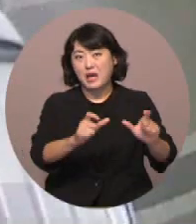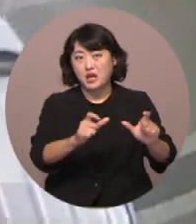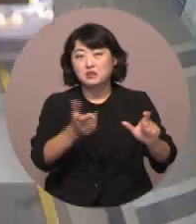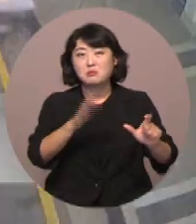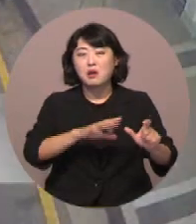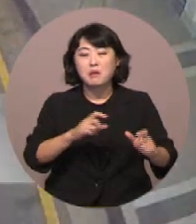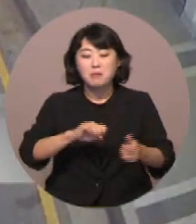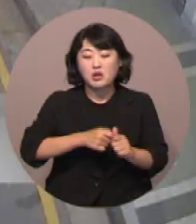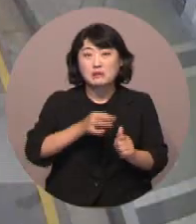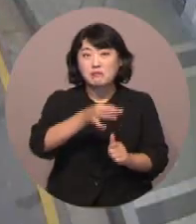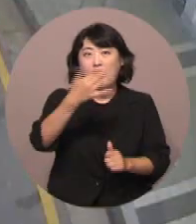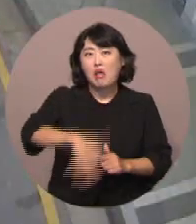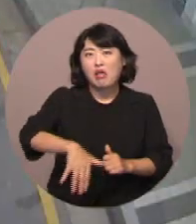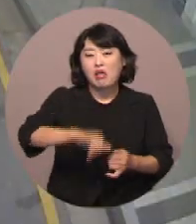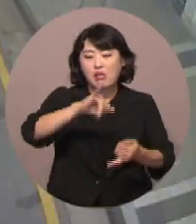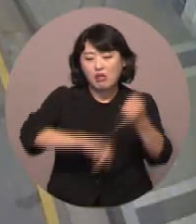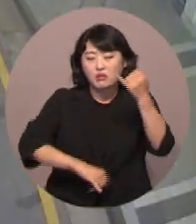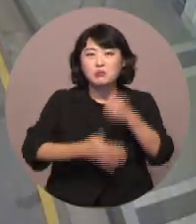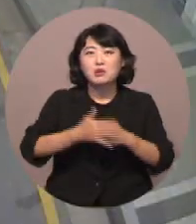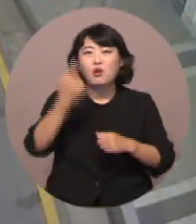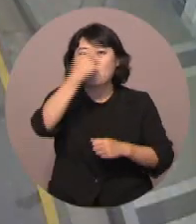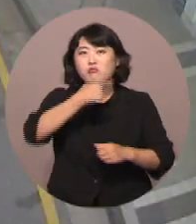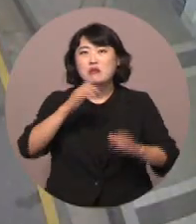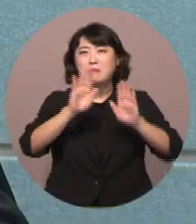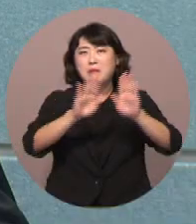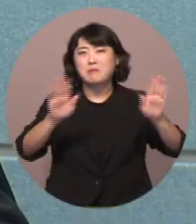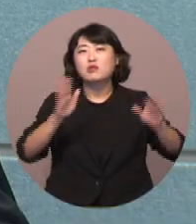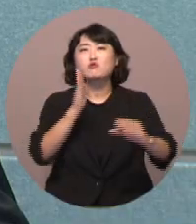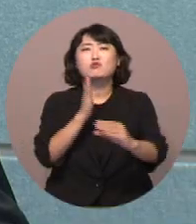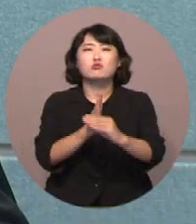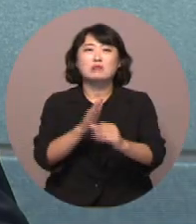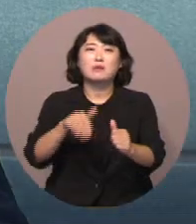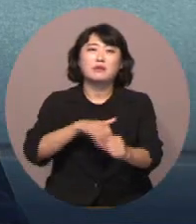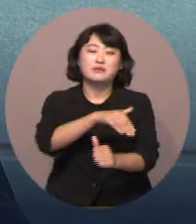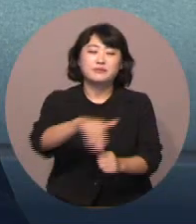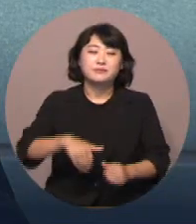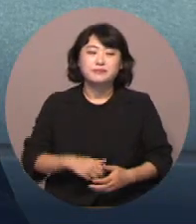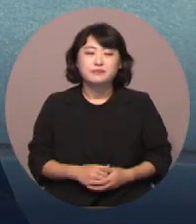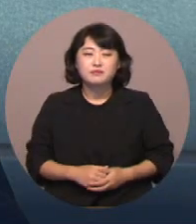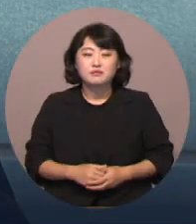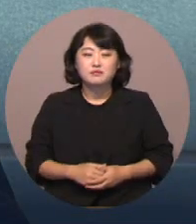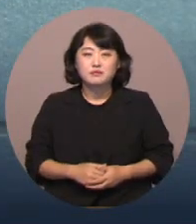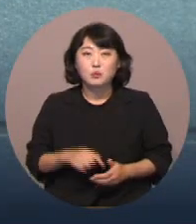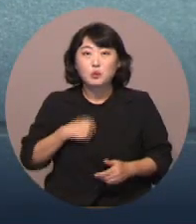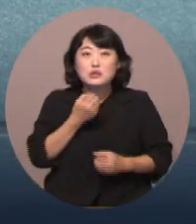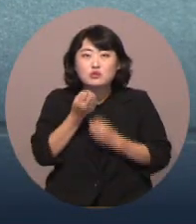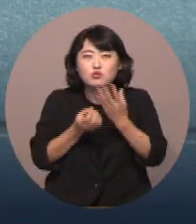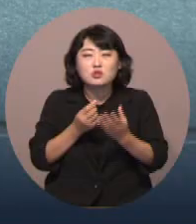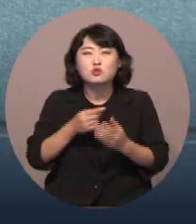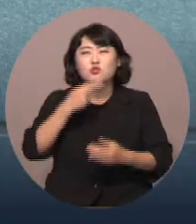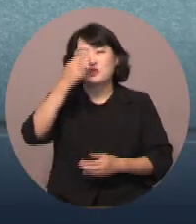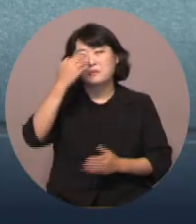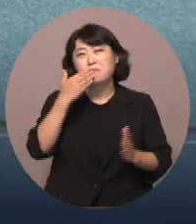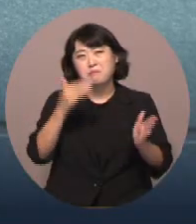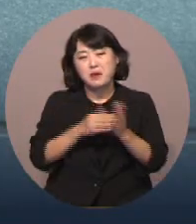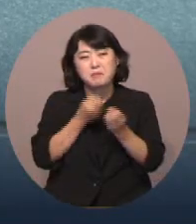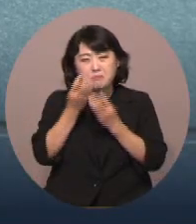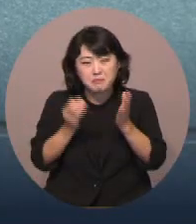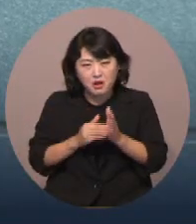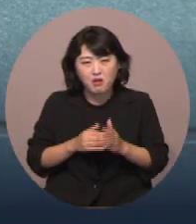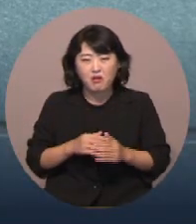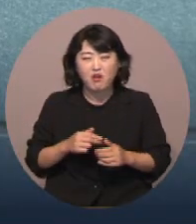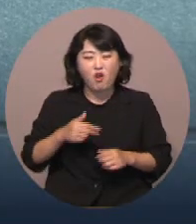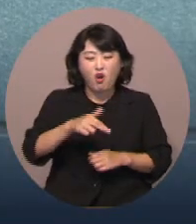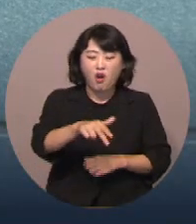벌금을 내지 않아 수배된 상태였습니다 본인이 이제 술 먹고 운전했다고 얘기를 했고 걸어가기에는 이제 짐이 너무